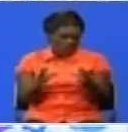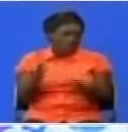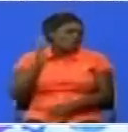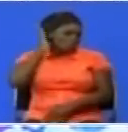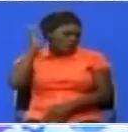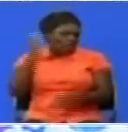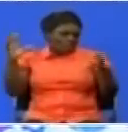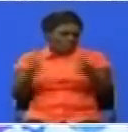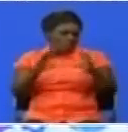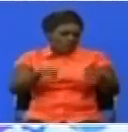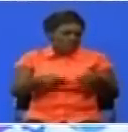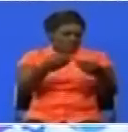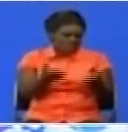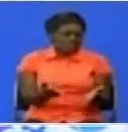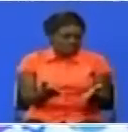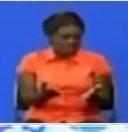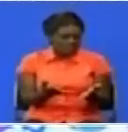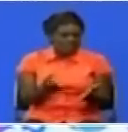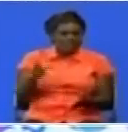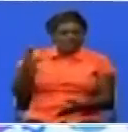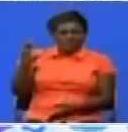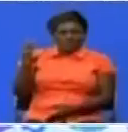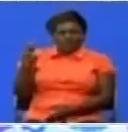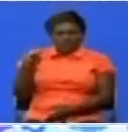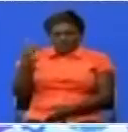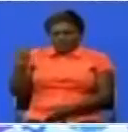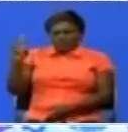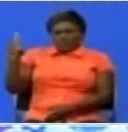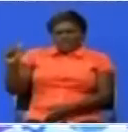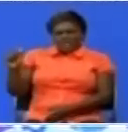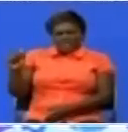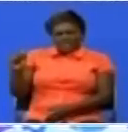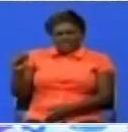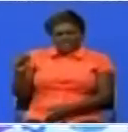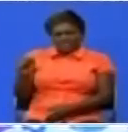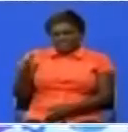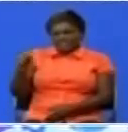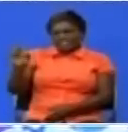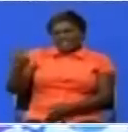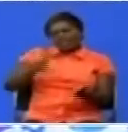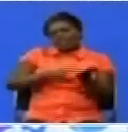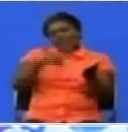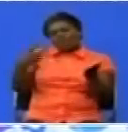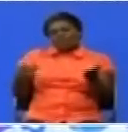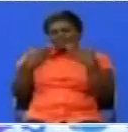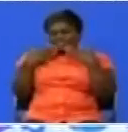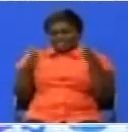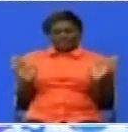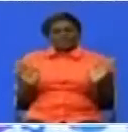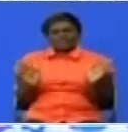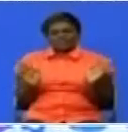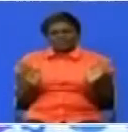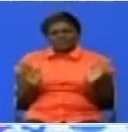Dwale. Ana mpira. Anampatia Mungaru. Mungaru na mpira. Au ametereza manguka chini.